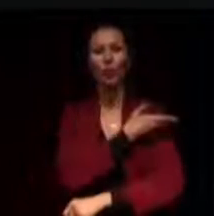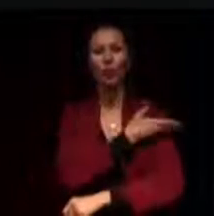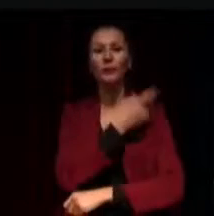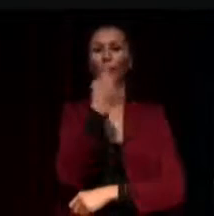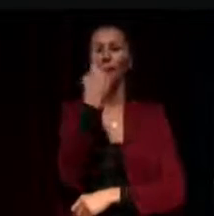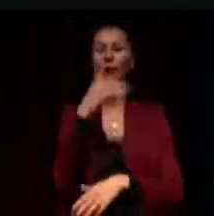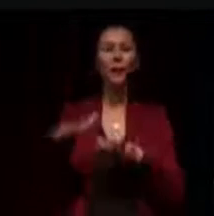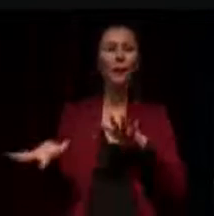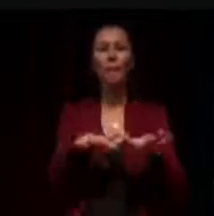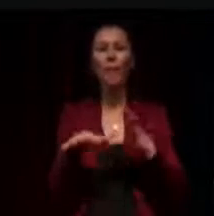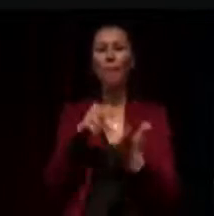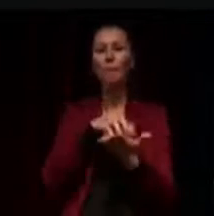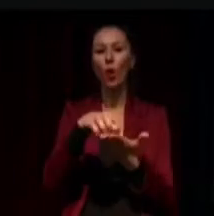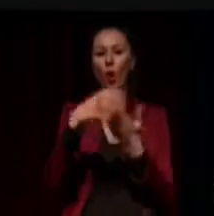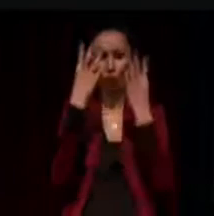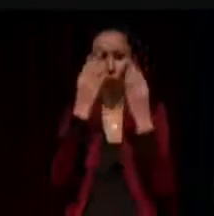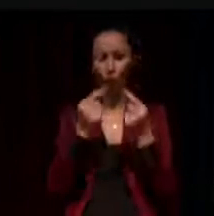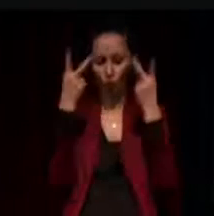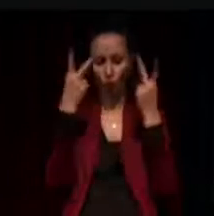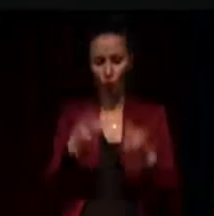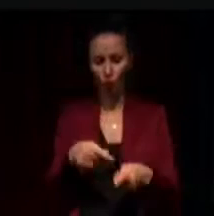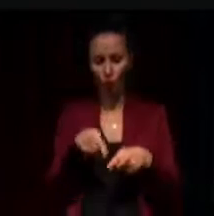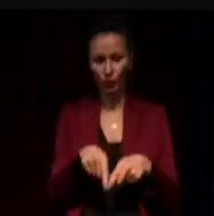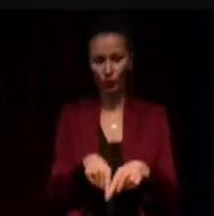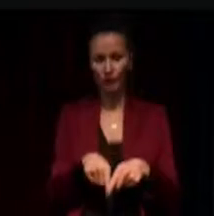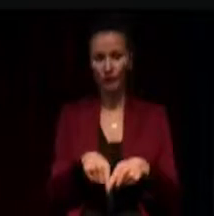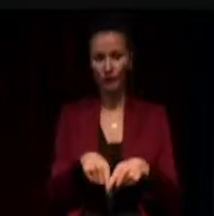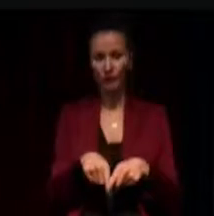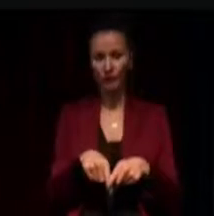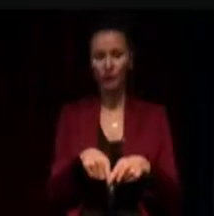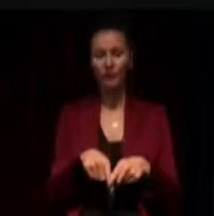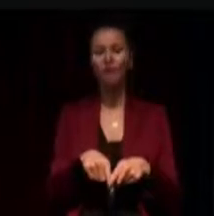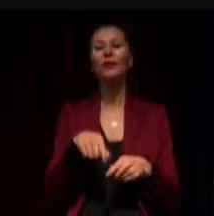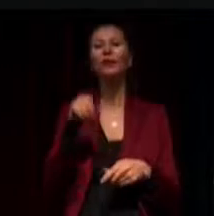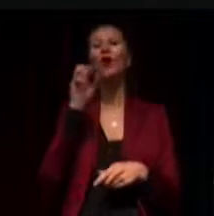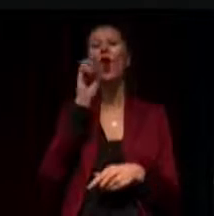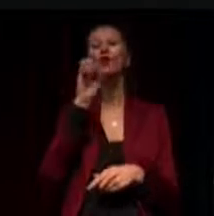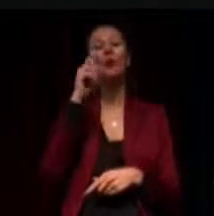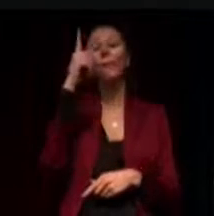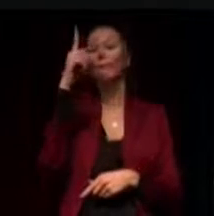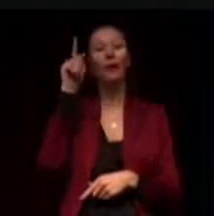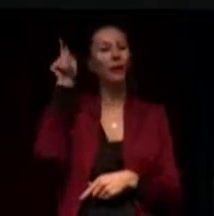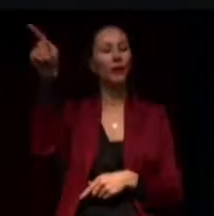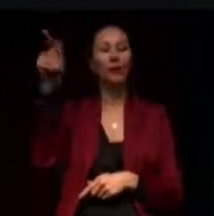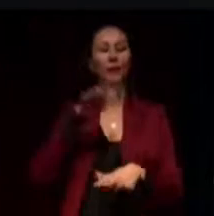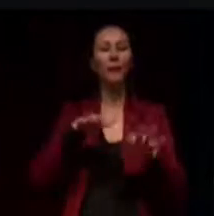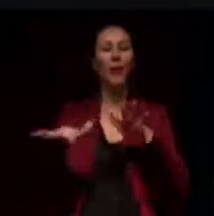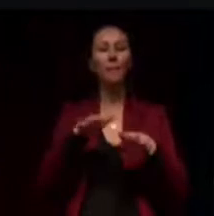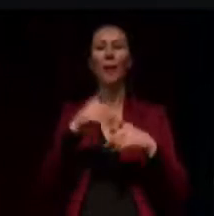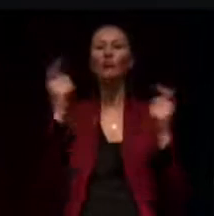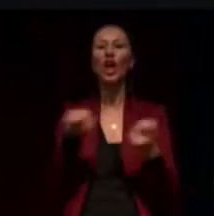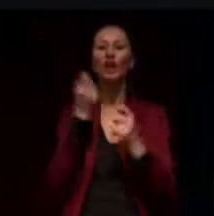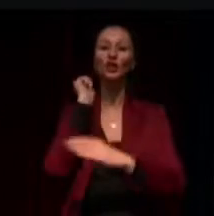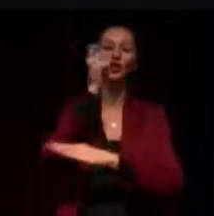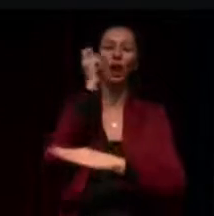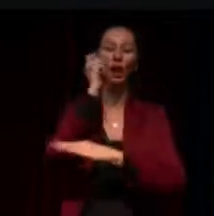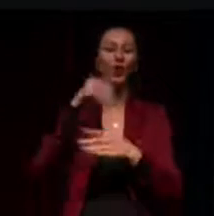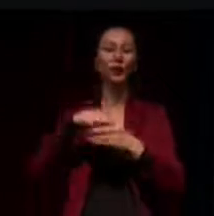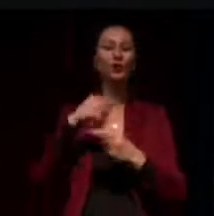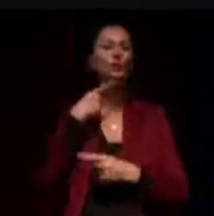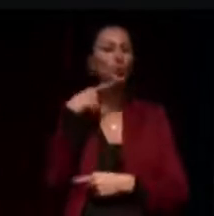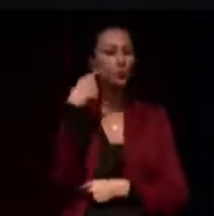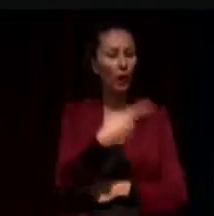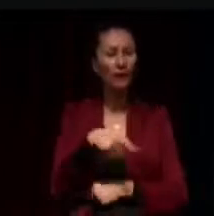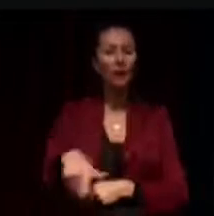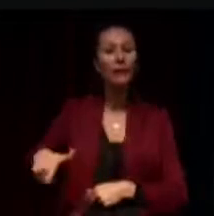ülkemizin bir deprem bölgesi olduğunu, hele hocalarımızdan biri bu deprem çalıştayında söyledi.